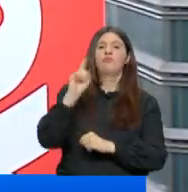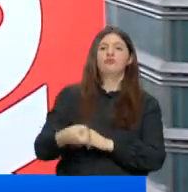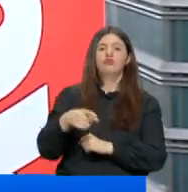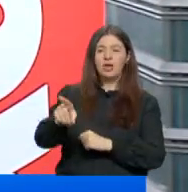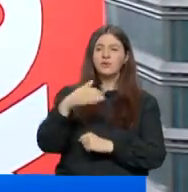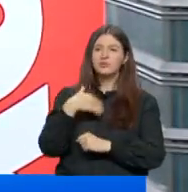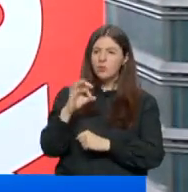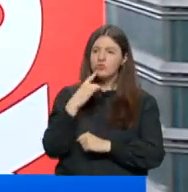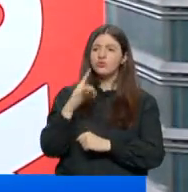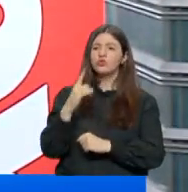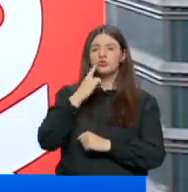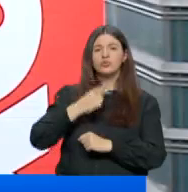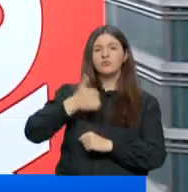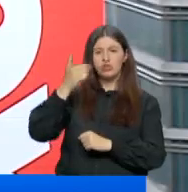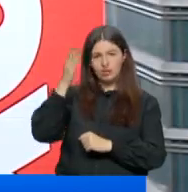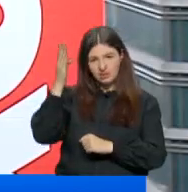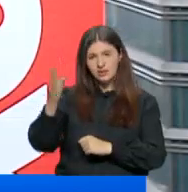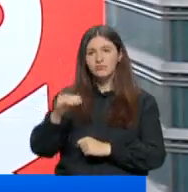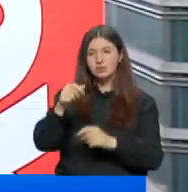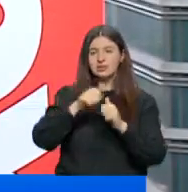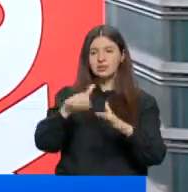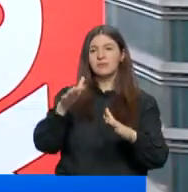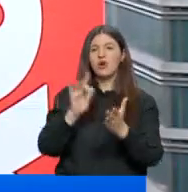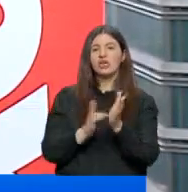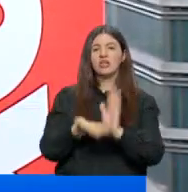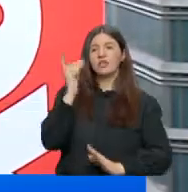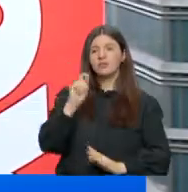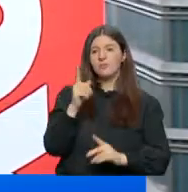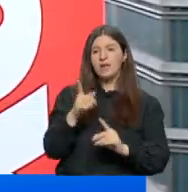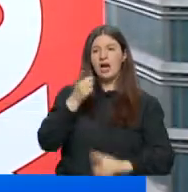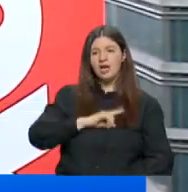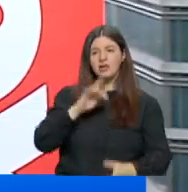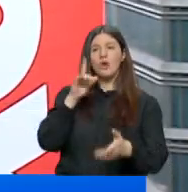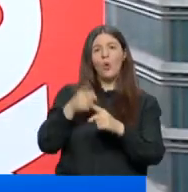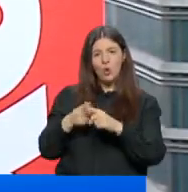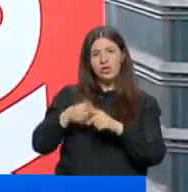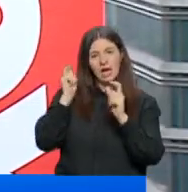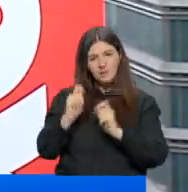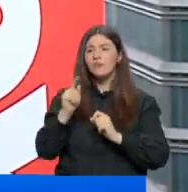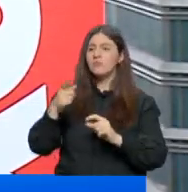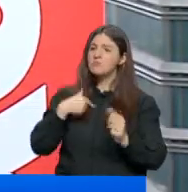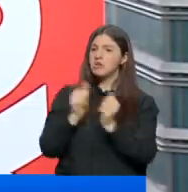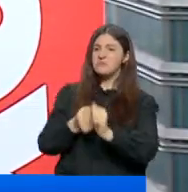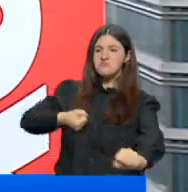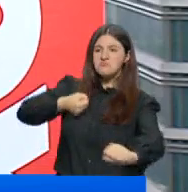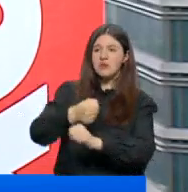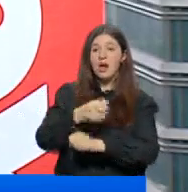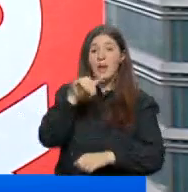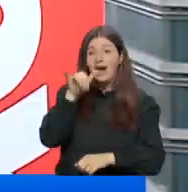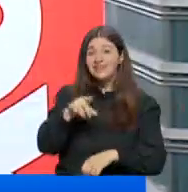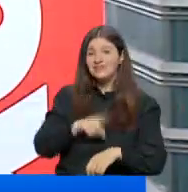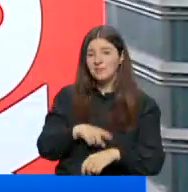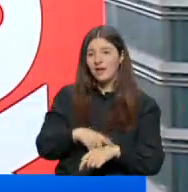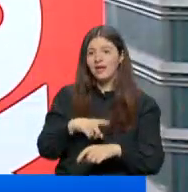bulacak. Biz şunu söylüyoruz, Cumhurbaşkanlığında bu sistemi ortadan kaldıracak bir adayda ortaklaşalım ve buna karşı beraber mücadele edelim. Ama aynı